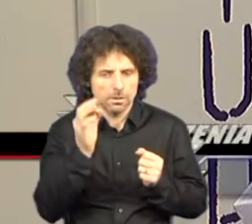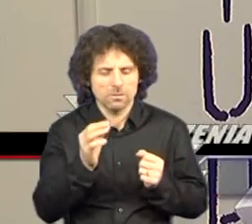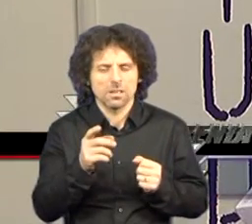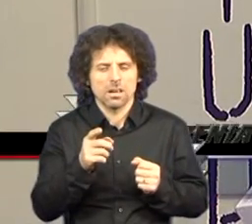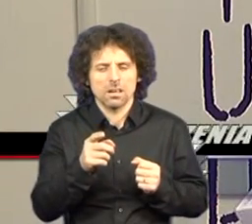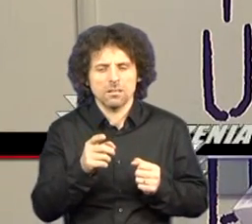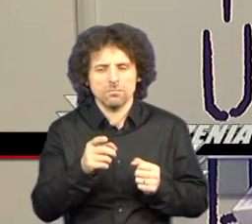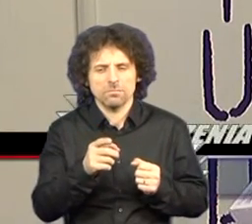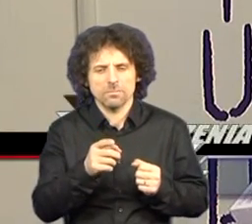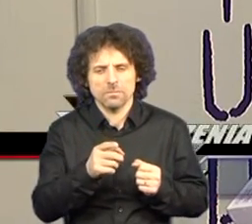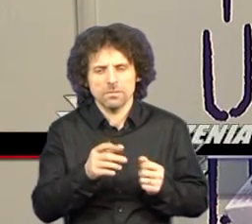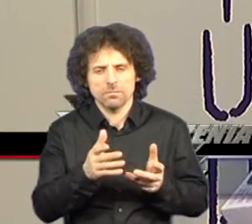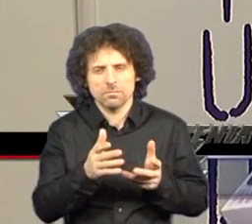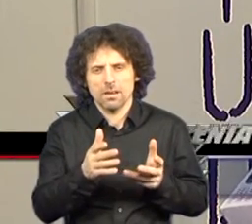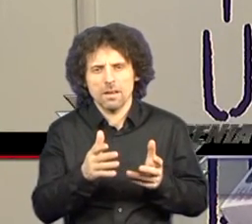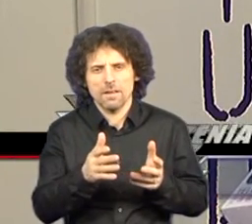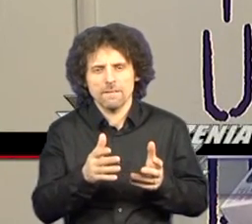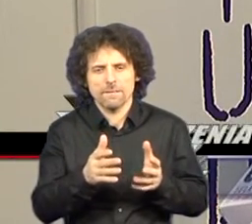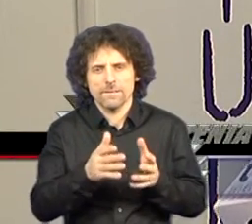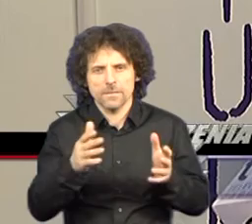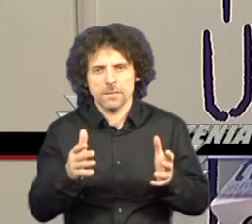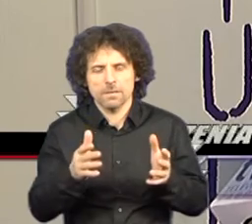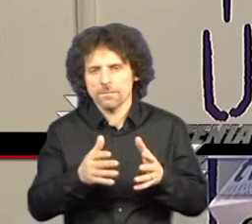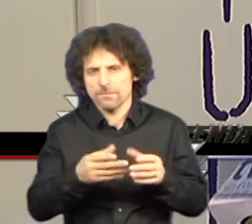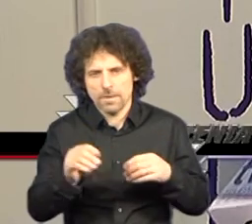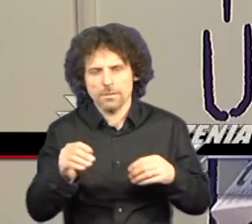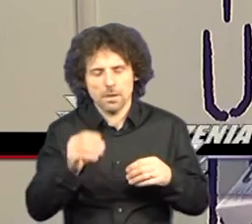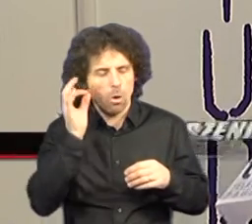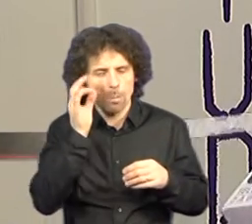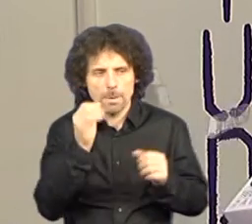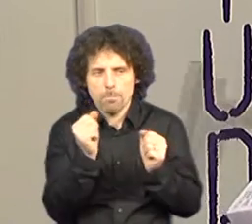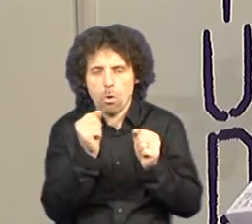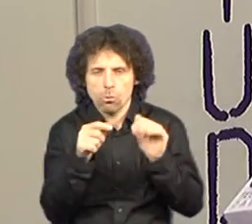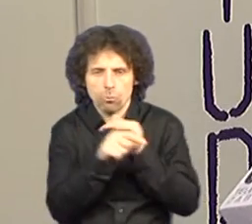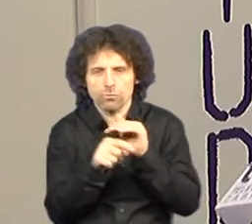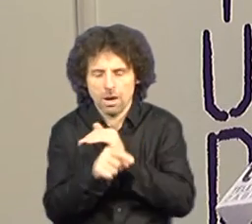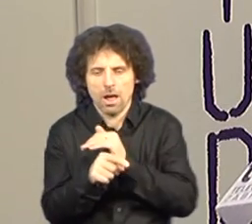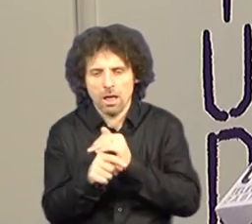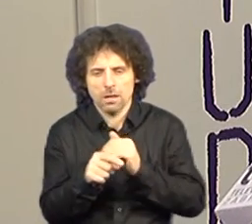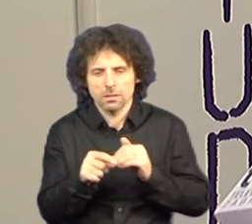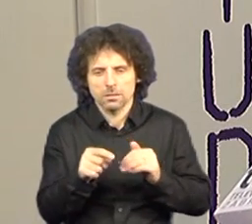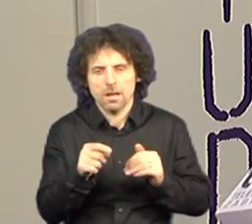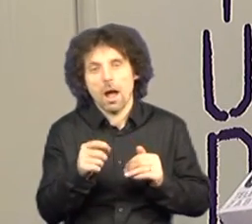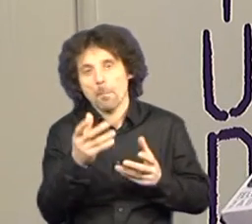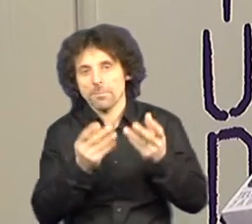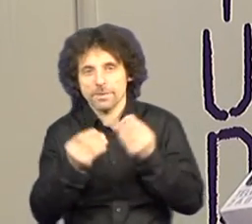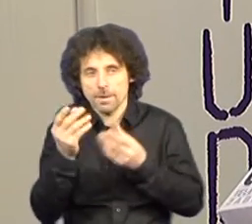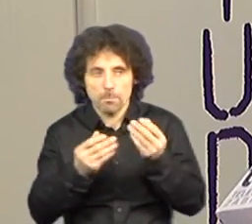problemu, to najczęściej kobiety uciekają, boją się. A jeżeli to będzie przez zabawę, to wszystko jest